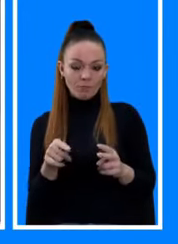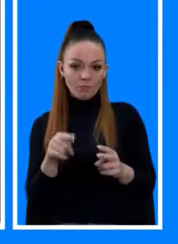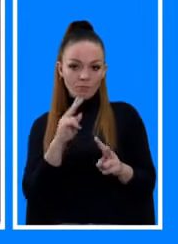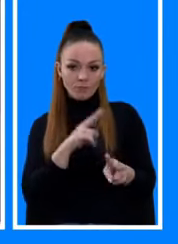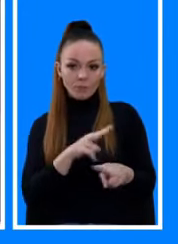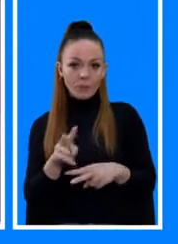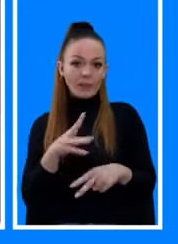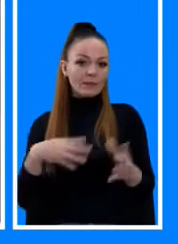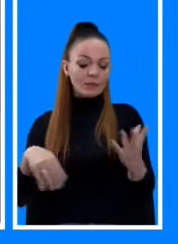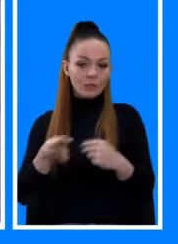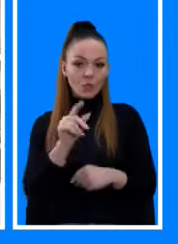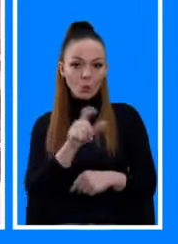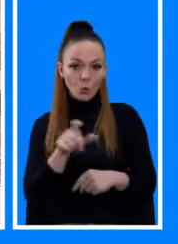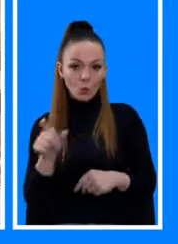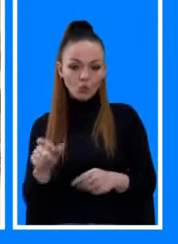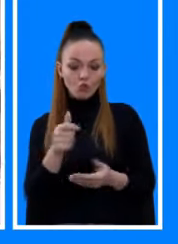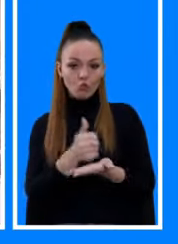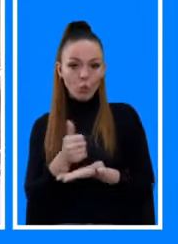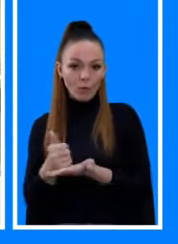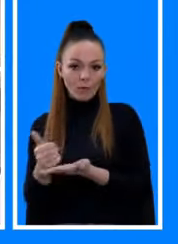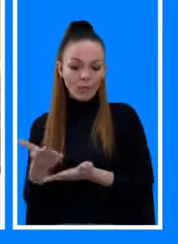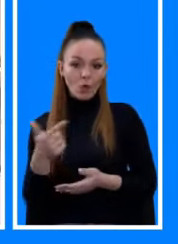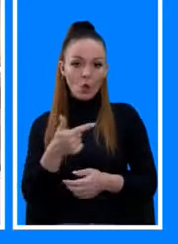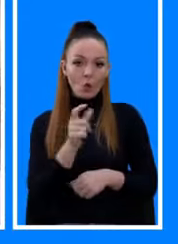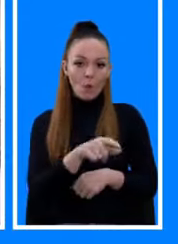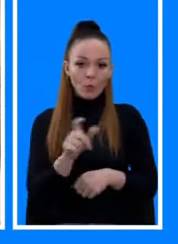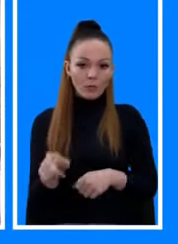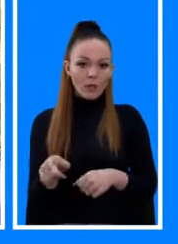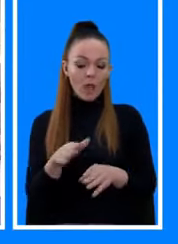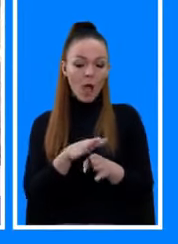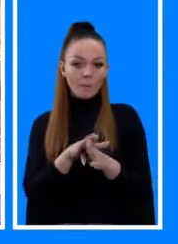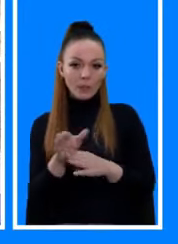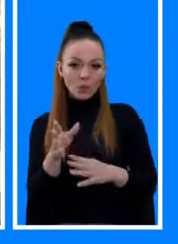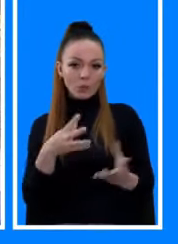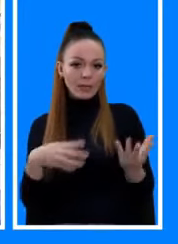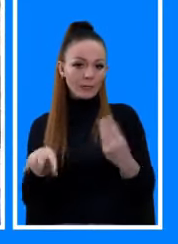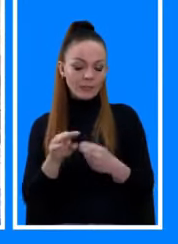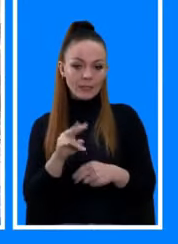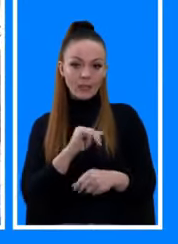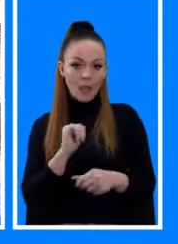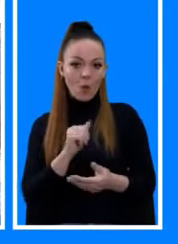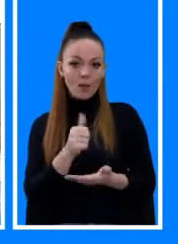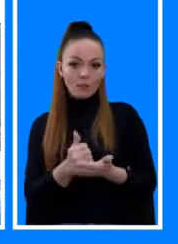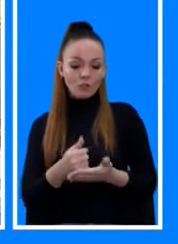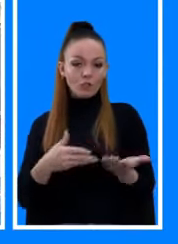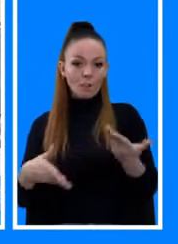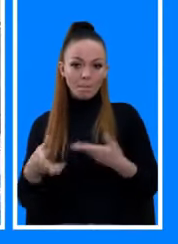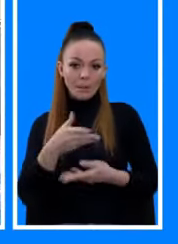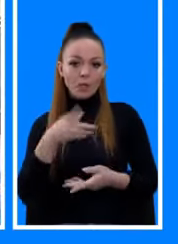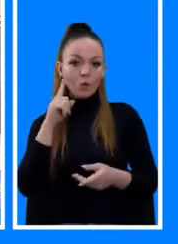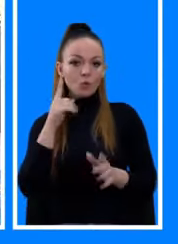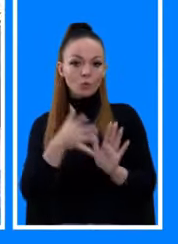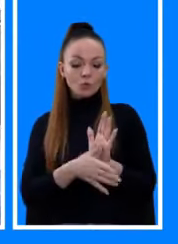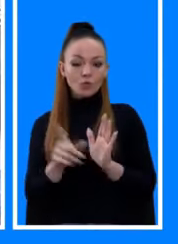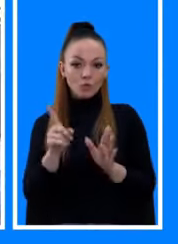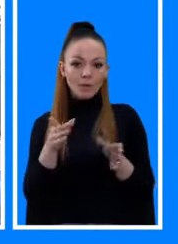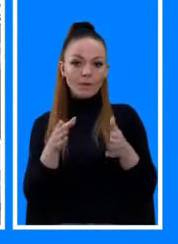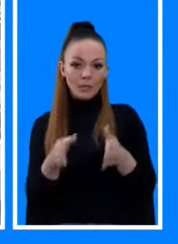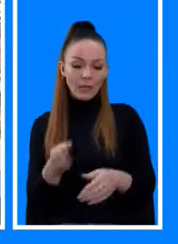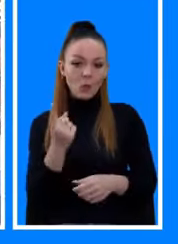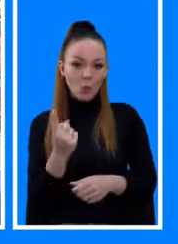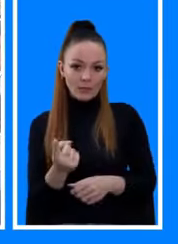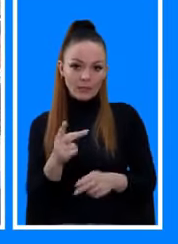люди, чиновники, громадяни, абсолютно всі. Найголовніше, ми розуміємо всі, що вихід один –